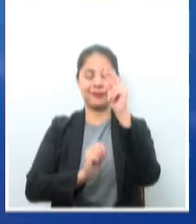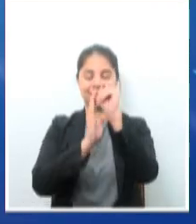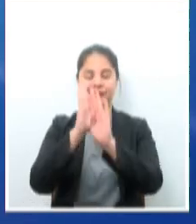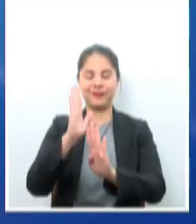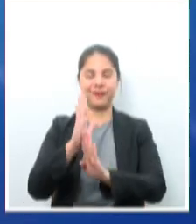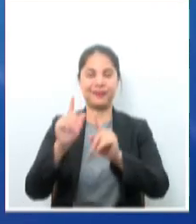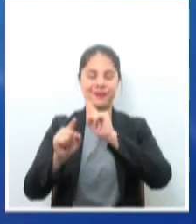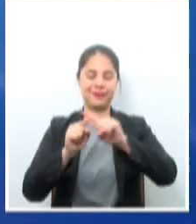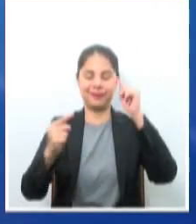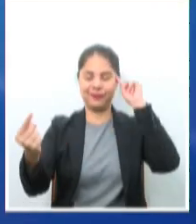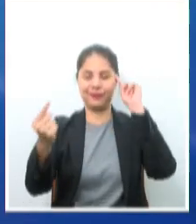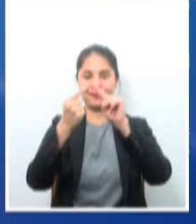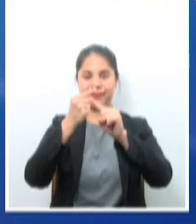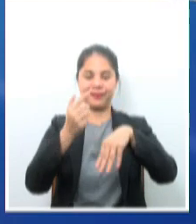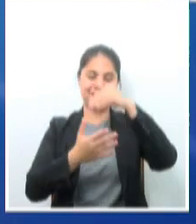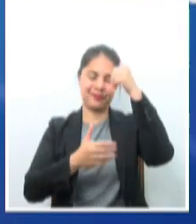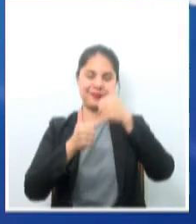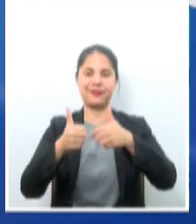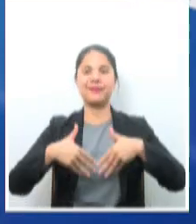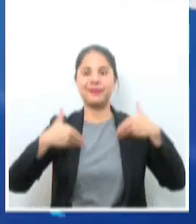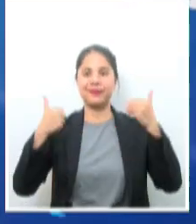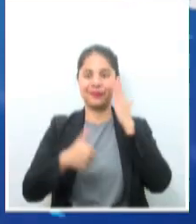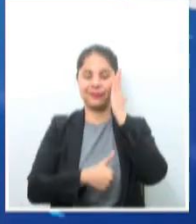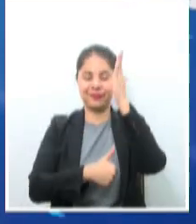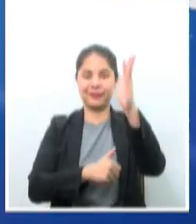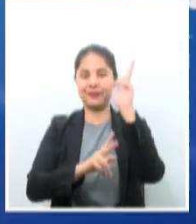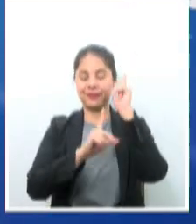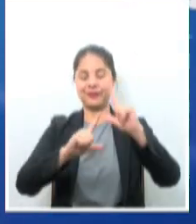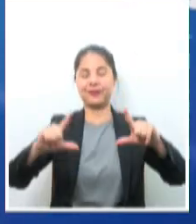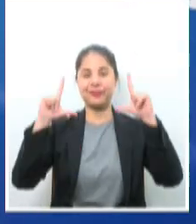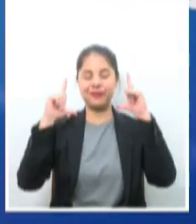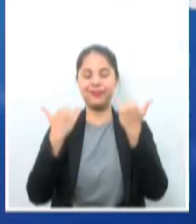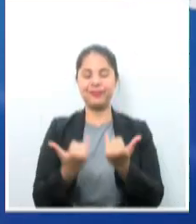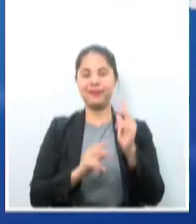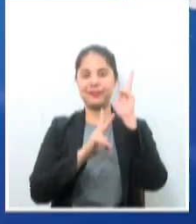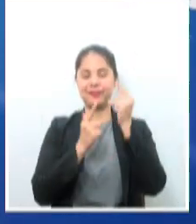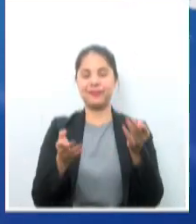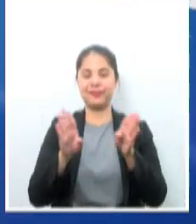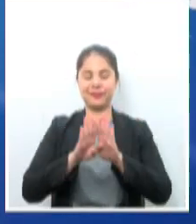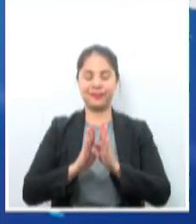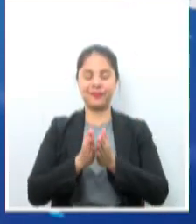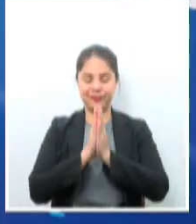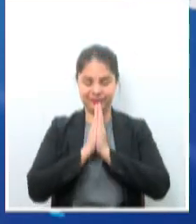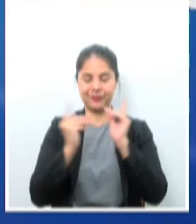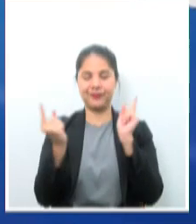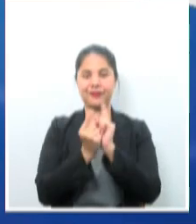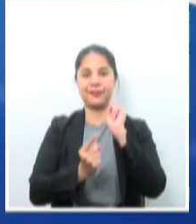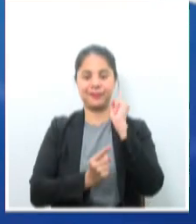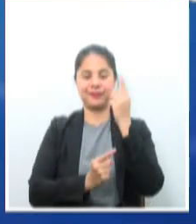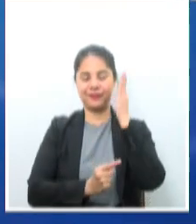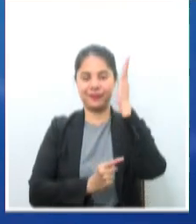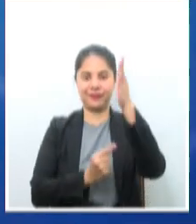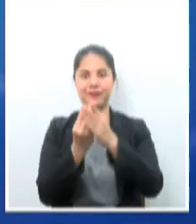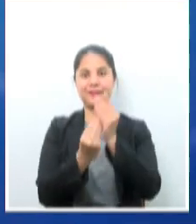ยกันเพื่อบรรลุผลนโยบายเรียนดีมีความสุขต่อไปค่ะข่าวติดเทรนด์ในวันนี้ขอจบการนำเสนอเพียงเท่านี้นะคะแล้วพบกันอีกครั้งในสัปดาห์หน้